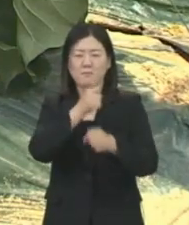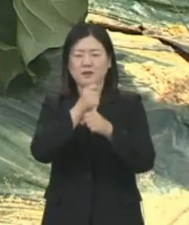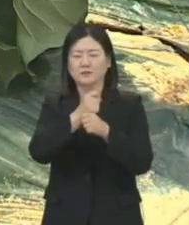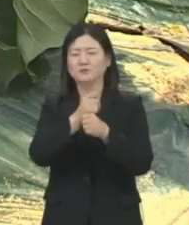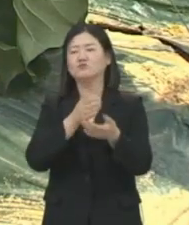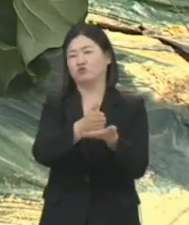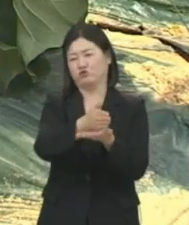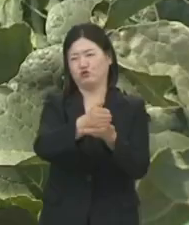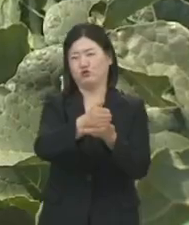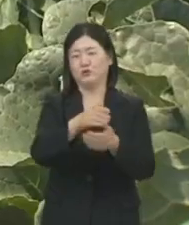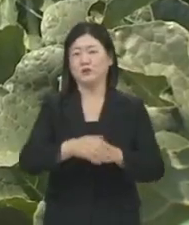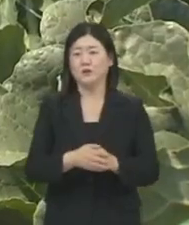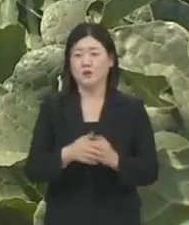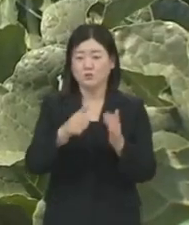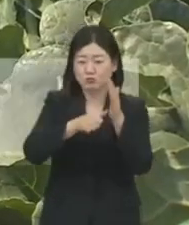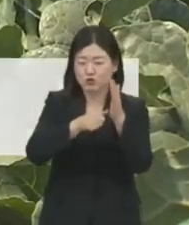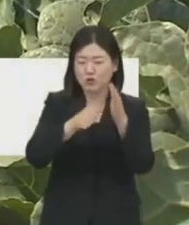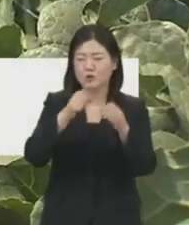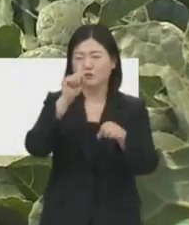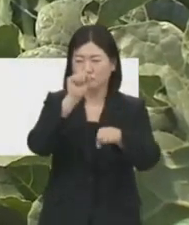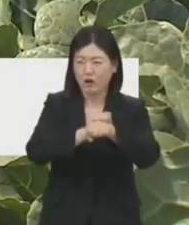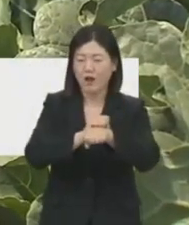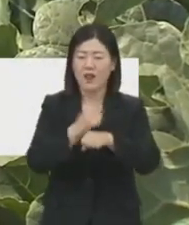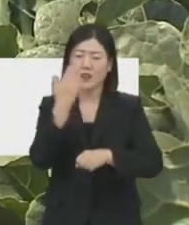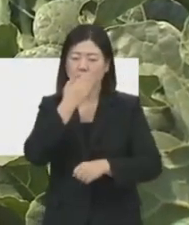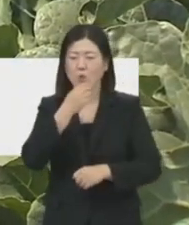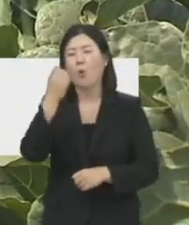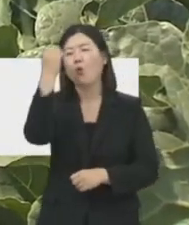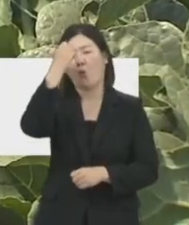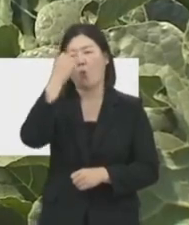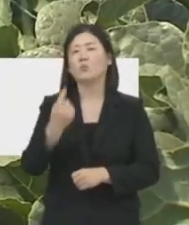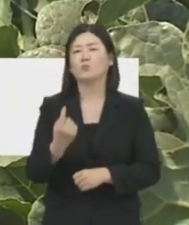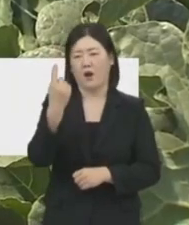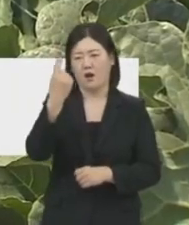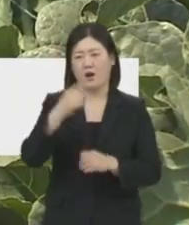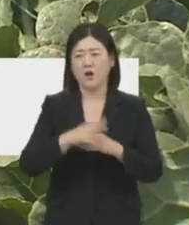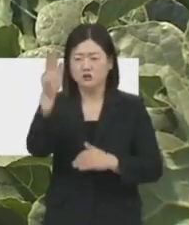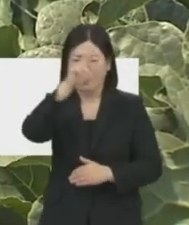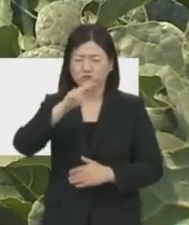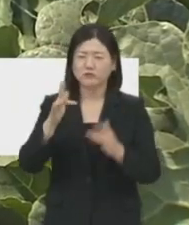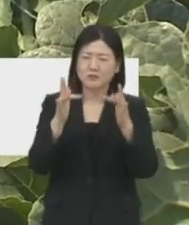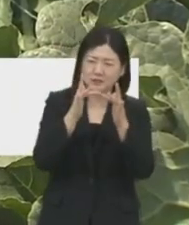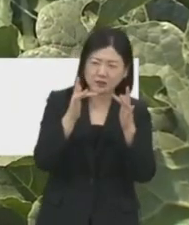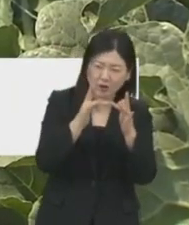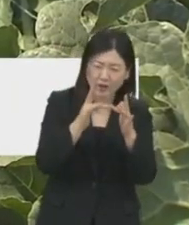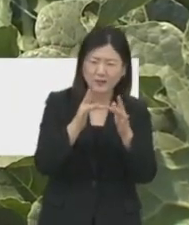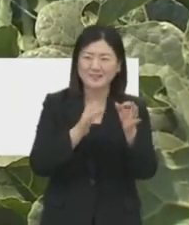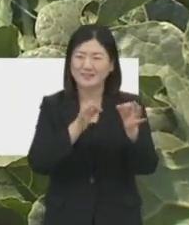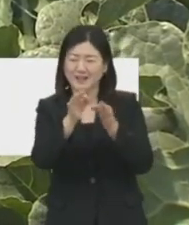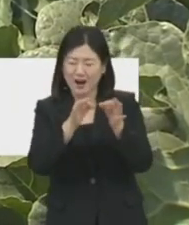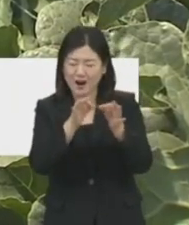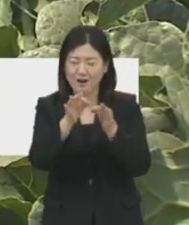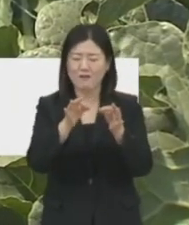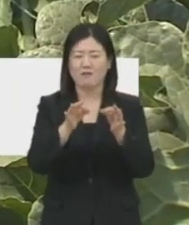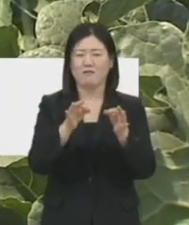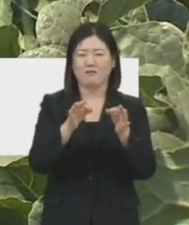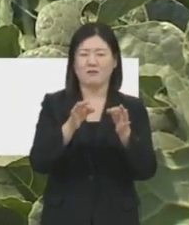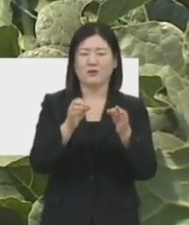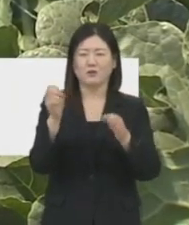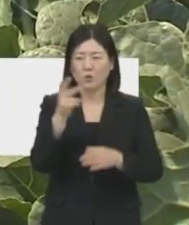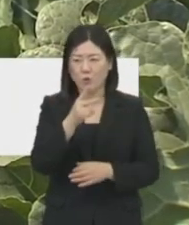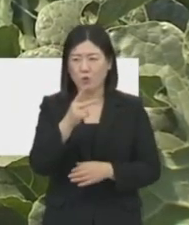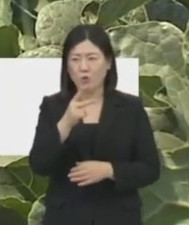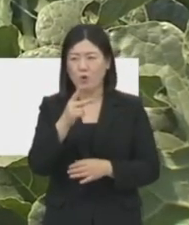주산지입니다. 품질이 우수하고 당도 고품질이라 전국적으로 인터넷이나 인터넷 뭐